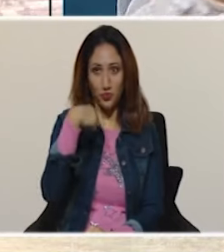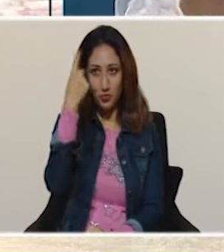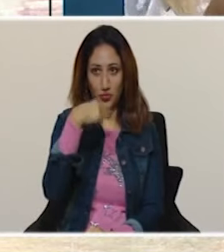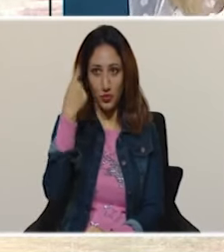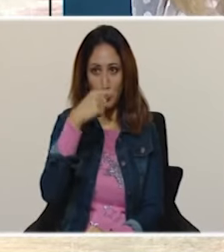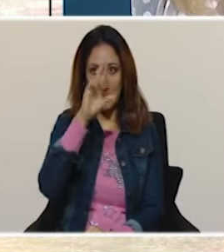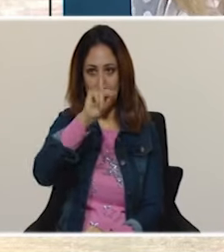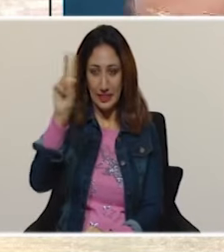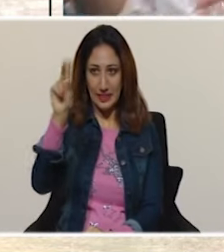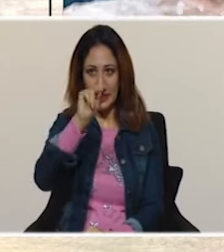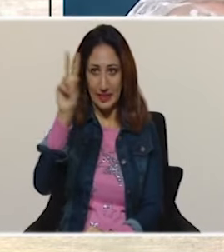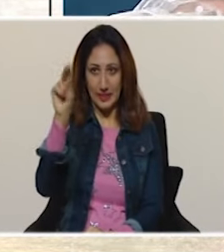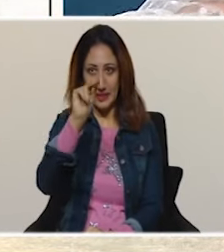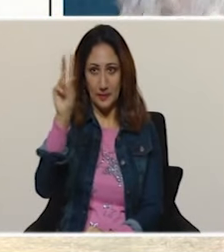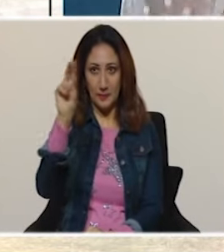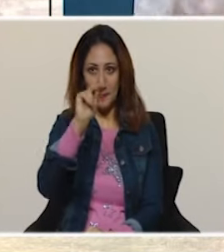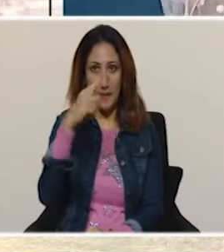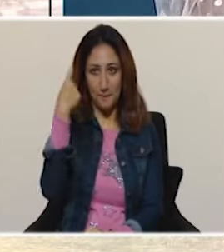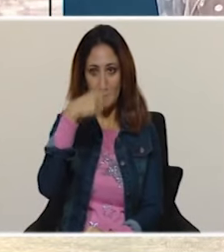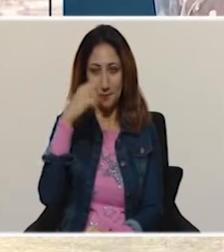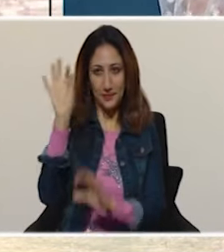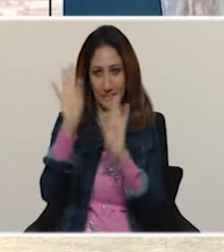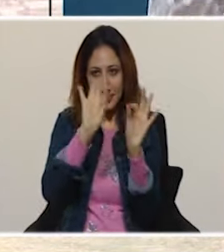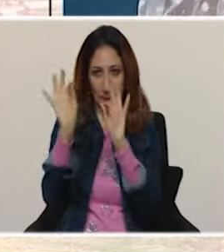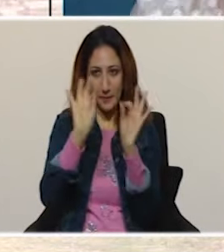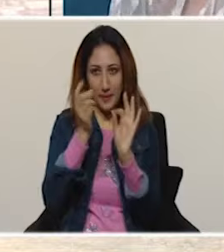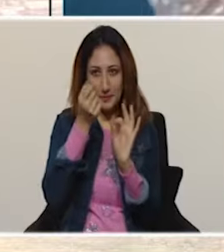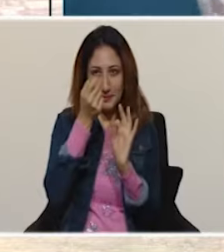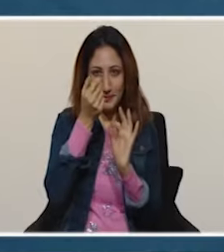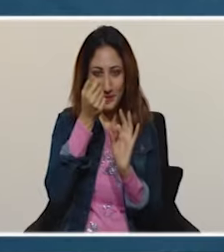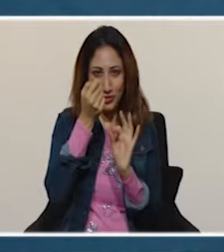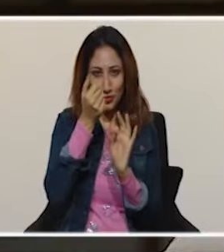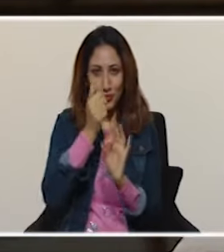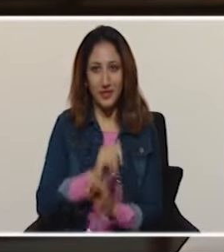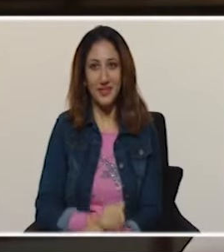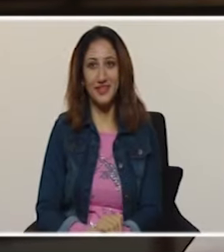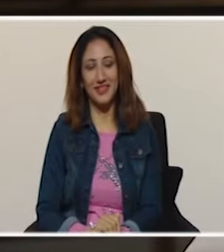انا قاعده على الكنبه وفي اميكيتي، امال لو قمت سبت الكنبه هيحصل ايه؟ لا خليك يا الله يخليك.